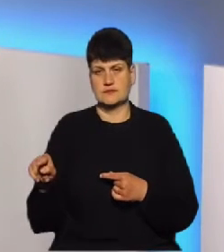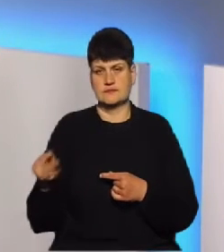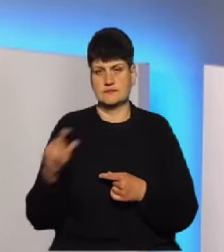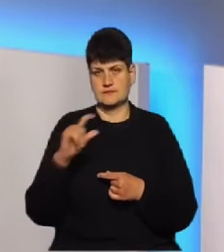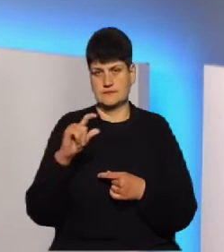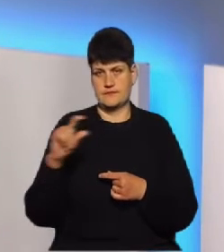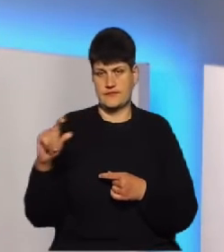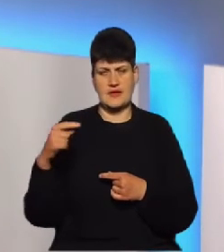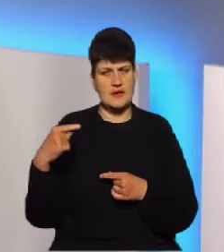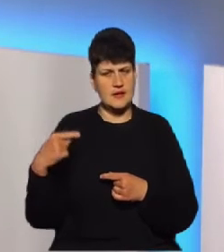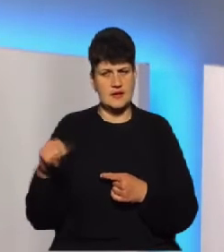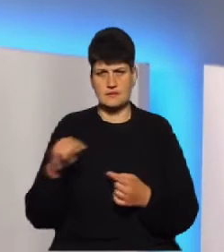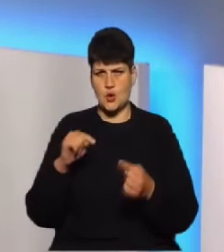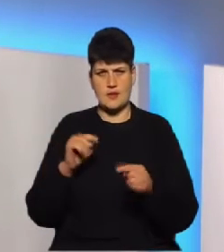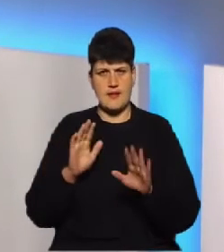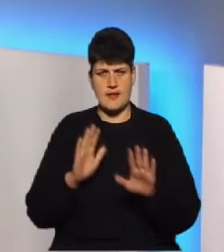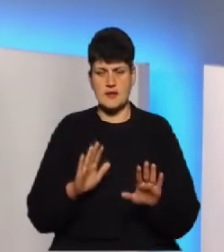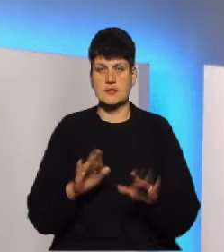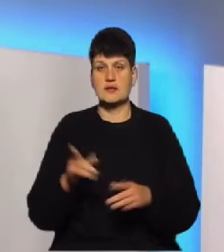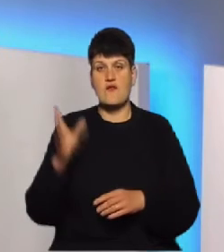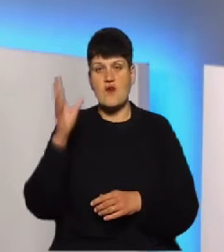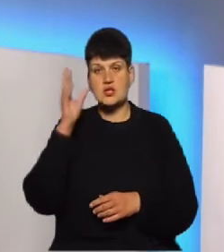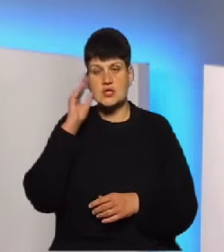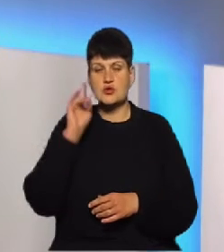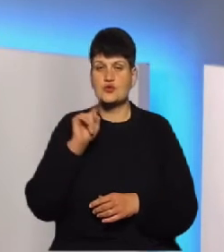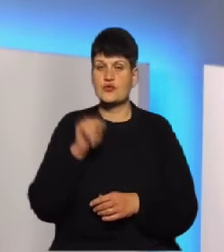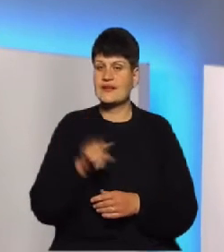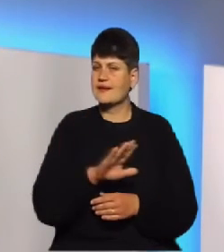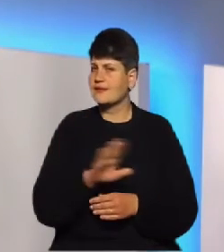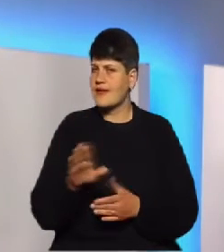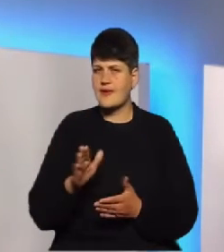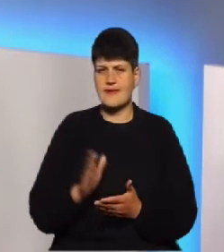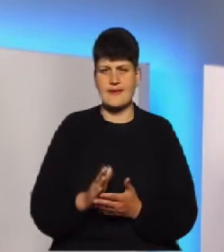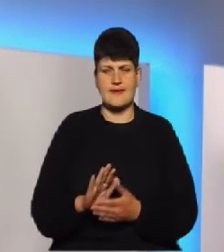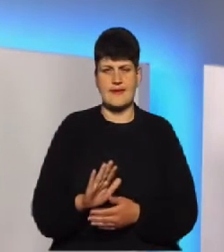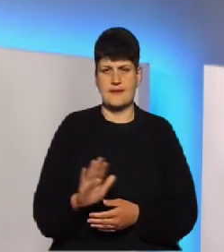зовсім інші протилежна сторона, де вважають, що вони не є